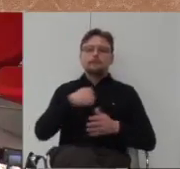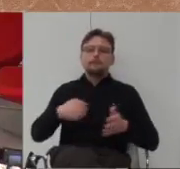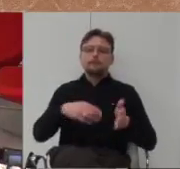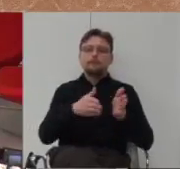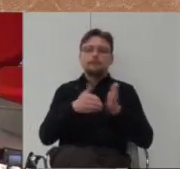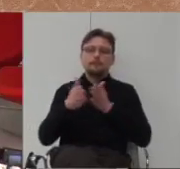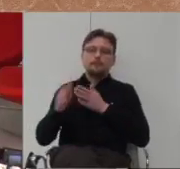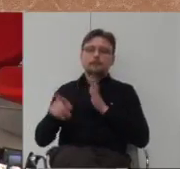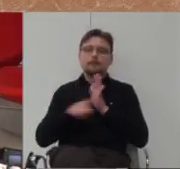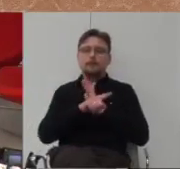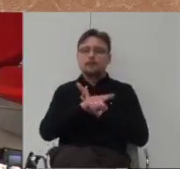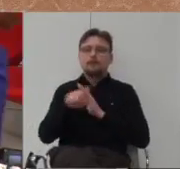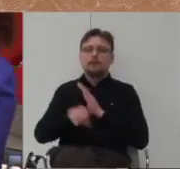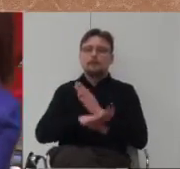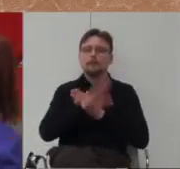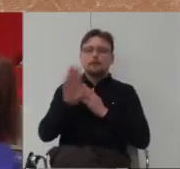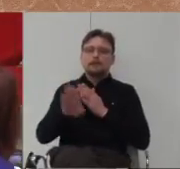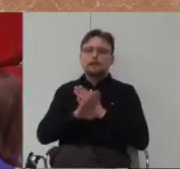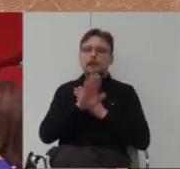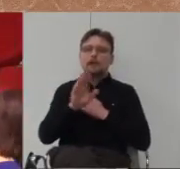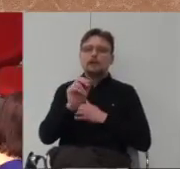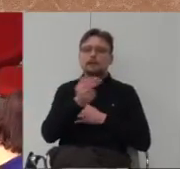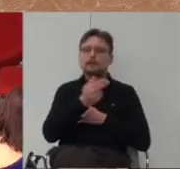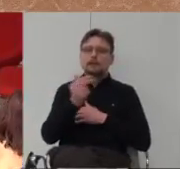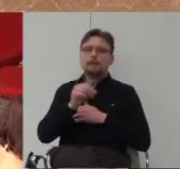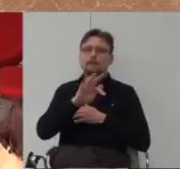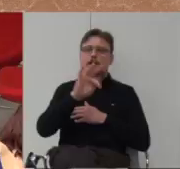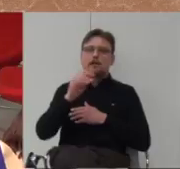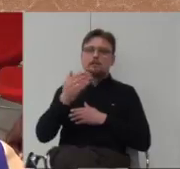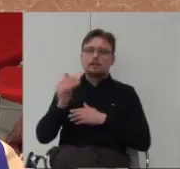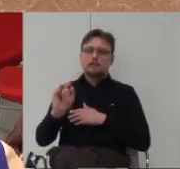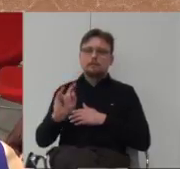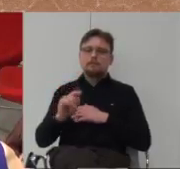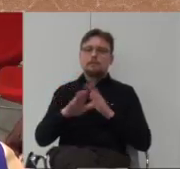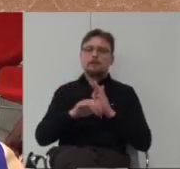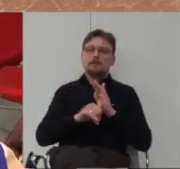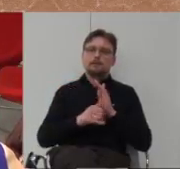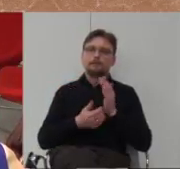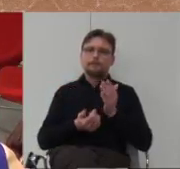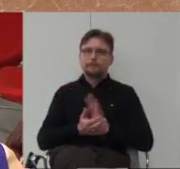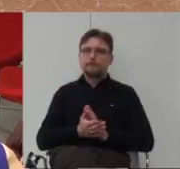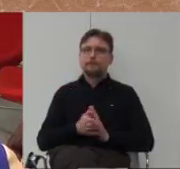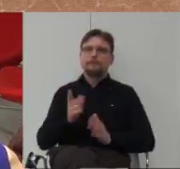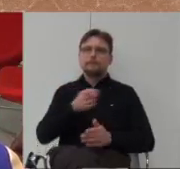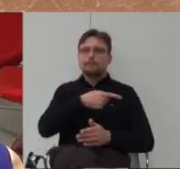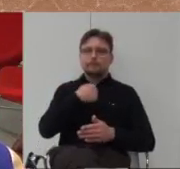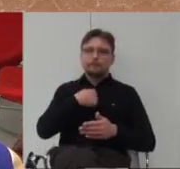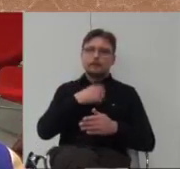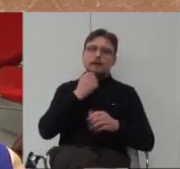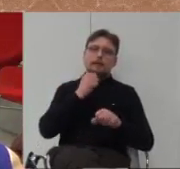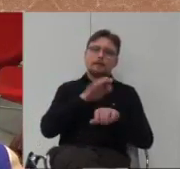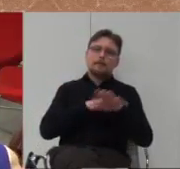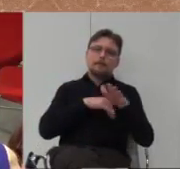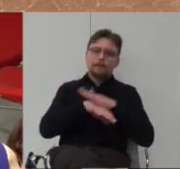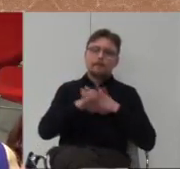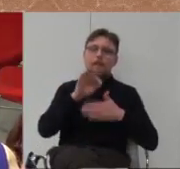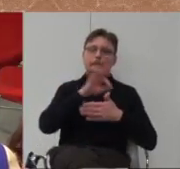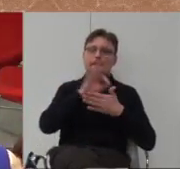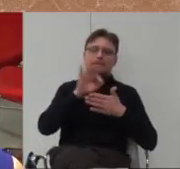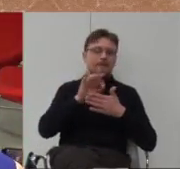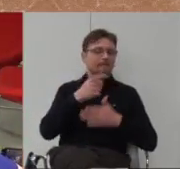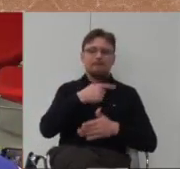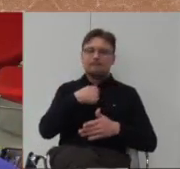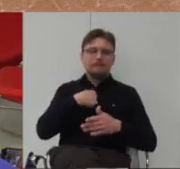Przygotowaliśmy dla Państwa prezentację o farmach miejskich. Na wstępie zaznaczę, że jesteśmy architektami, a nie projektantami